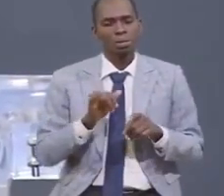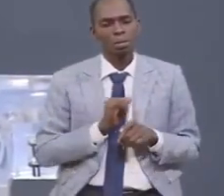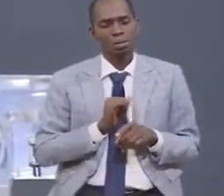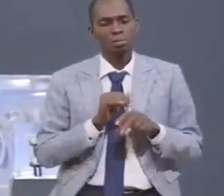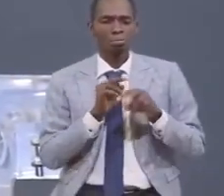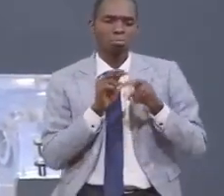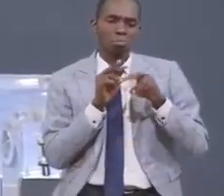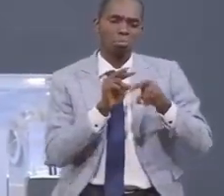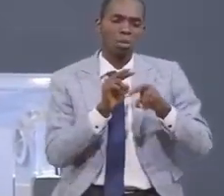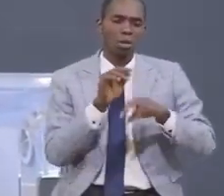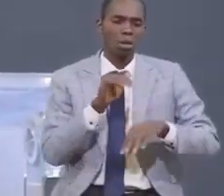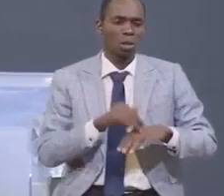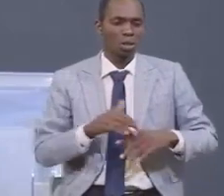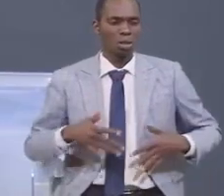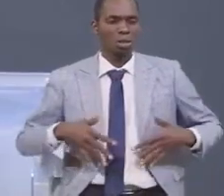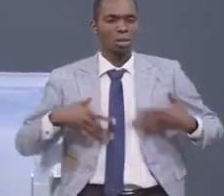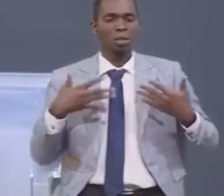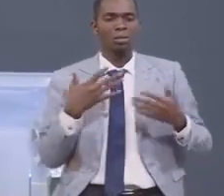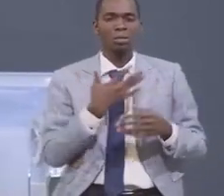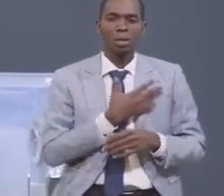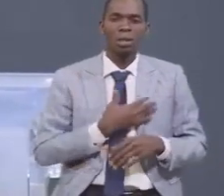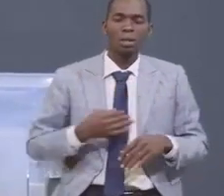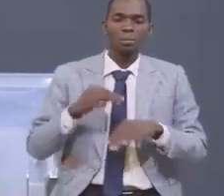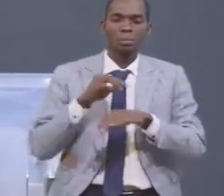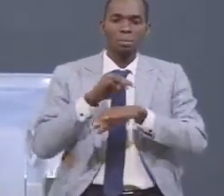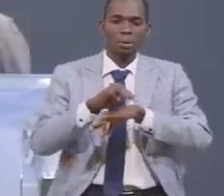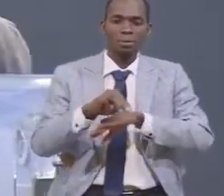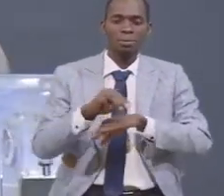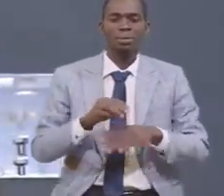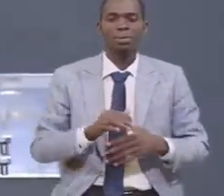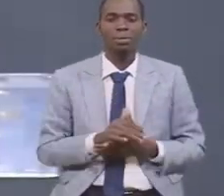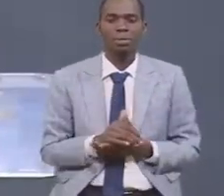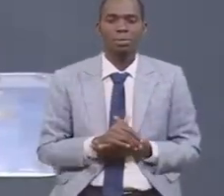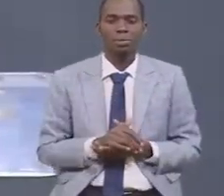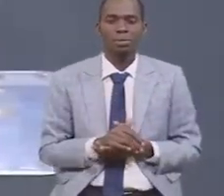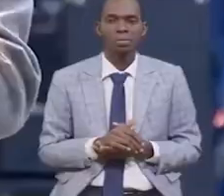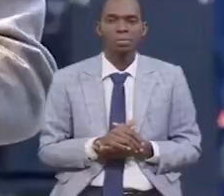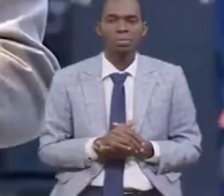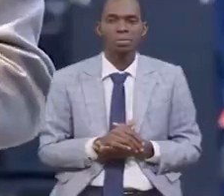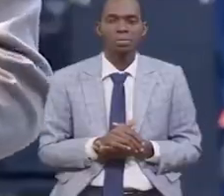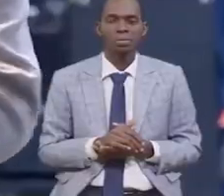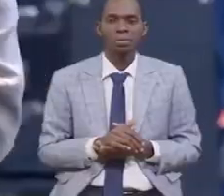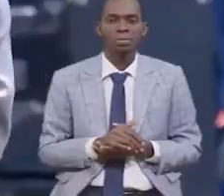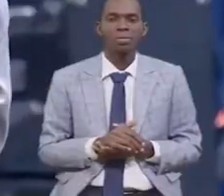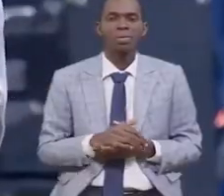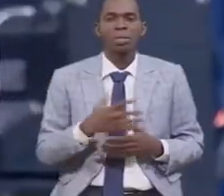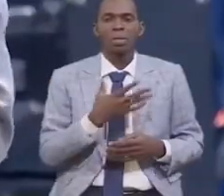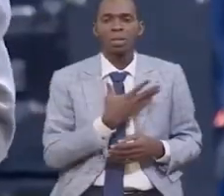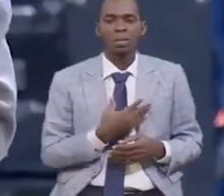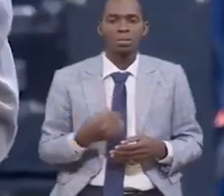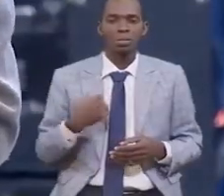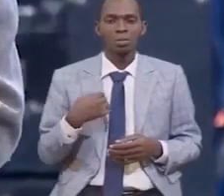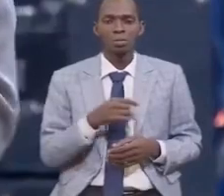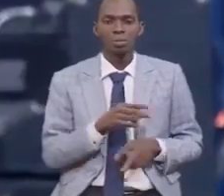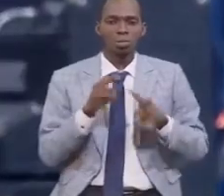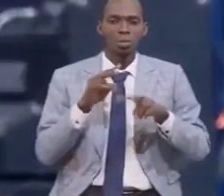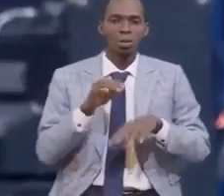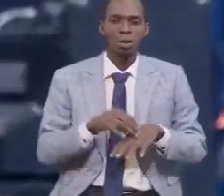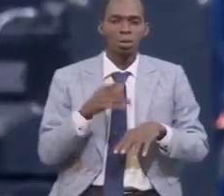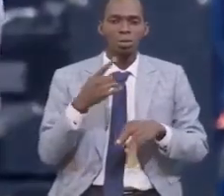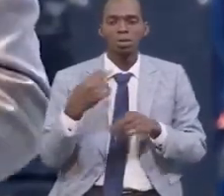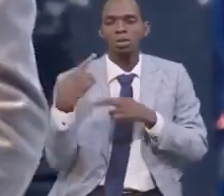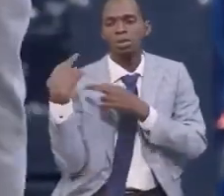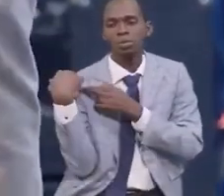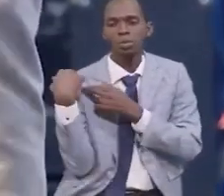well as ministry. నేను సేవనకు వైపున అలాగే జీవితానికి వైపున గమనించినప్పుడు I will look at the responsibility of